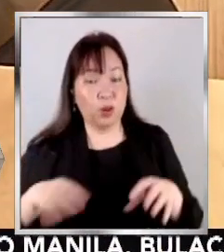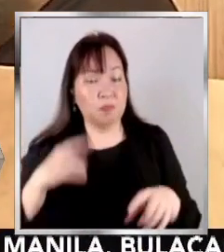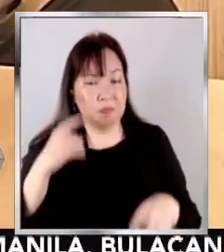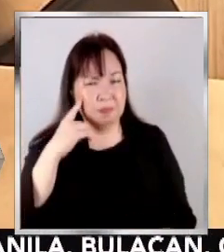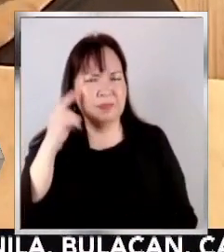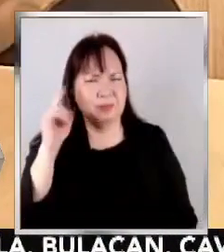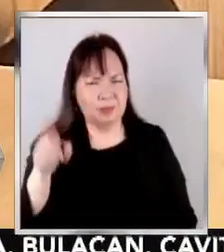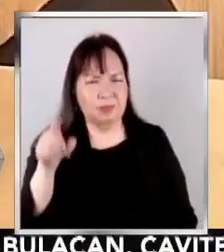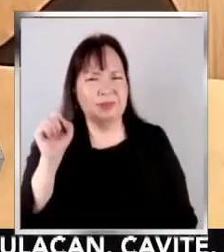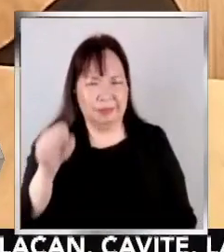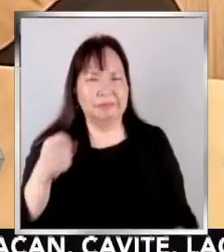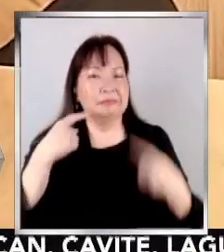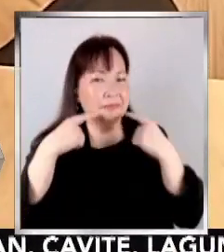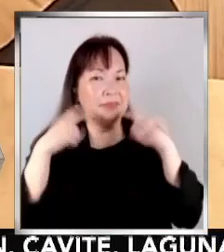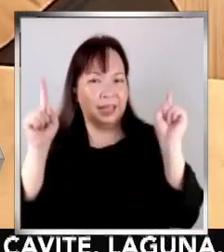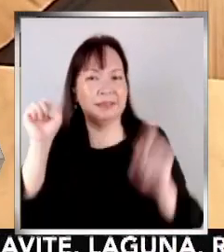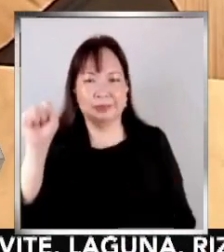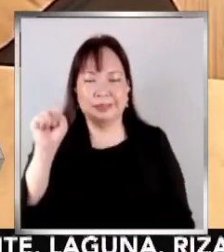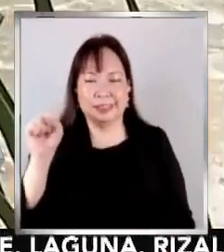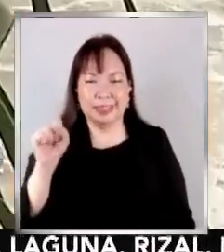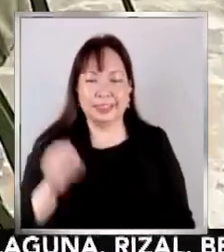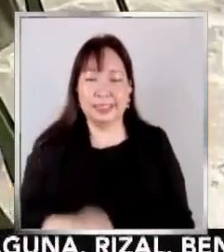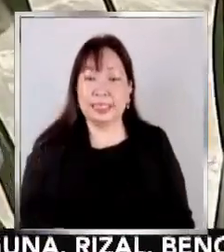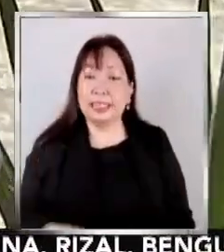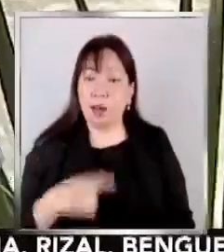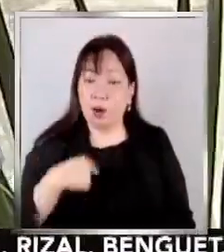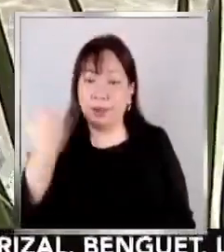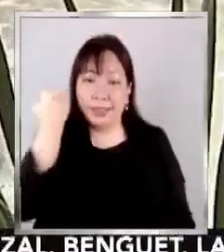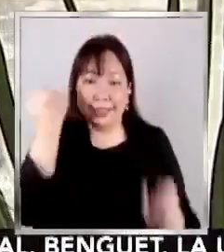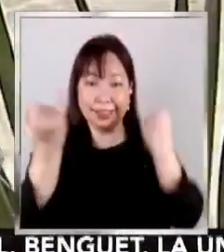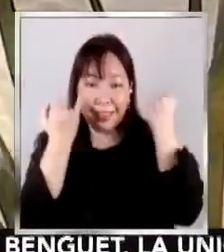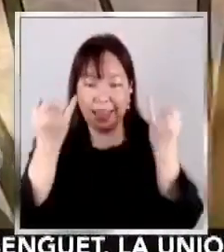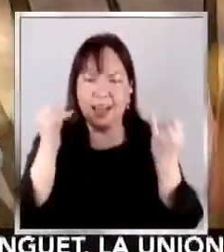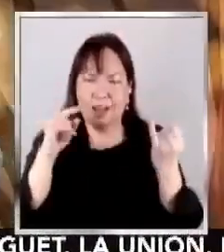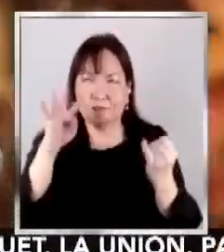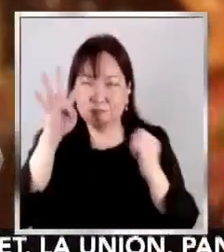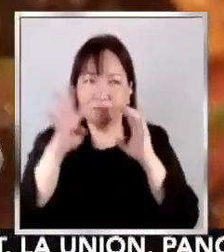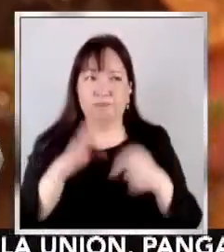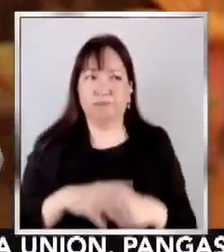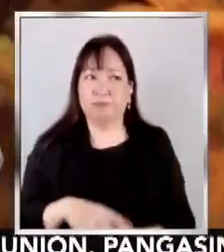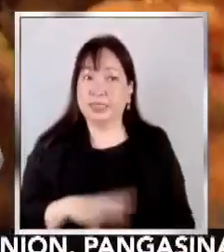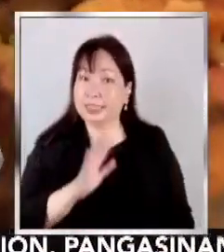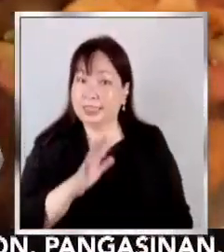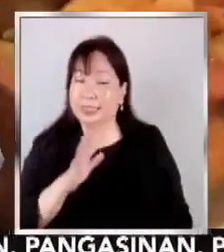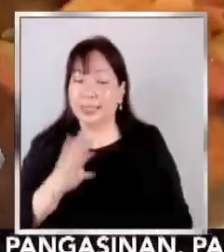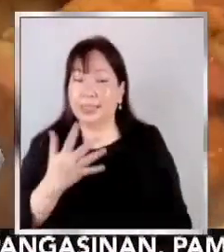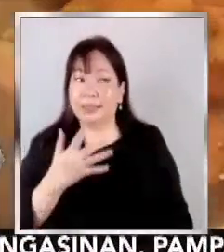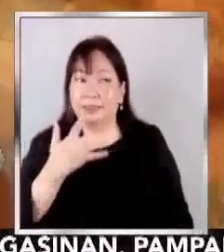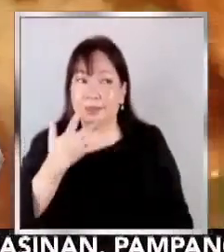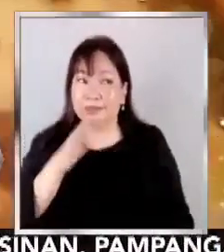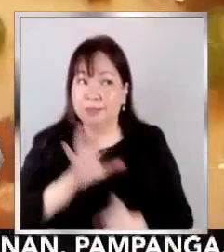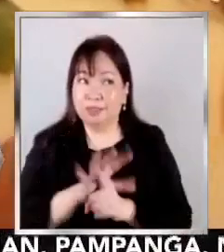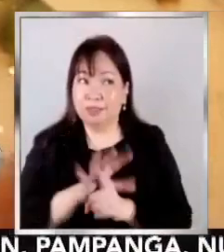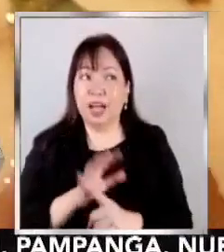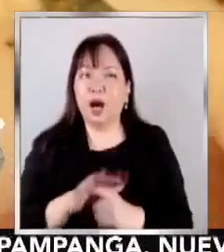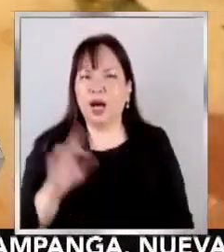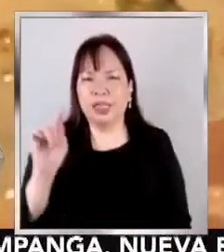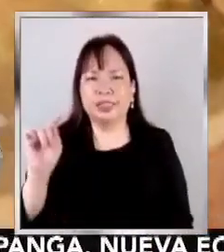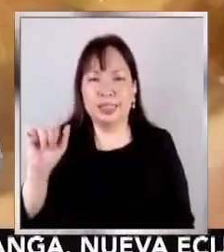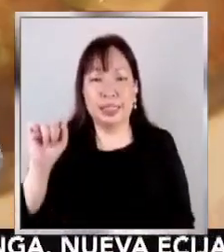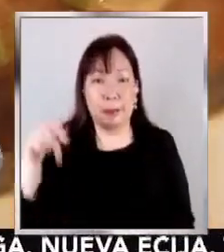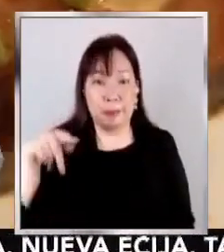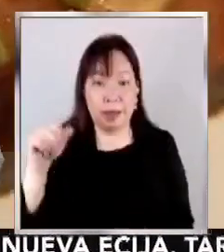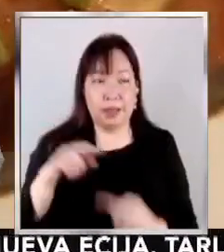bubunga yun. I always try to innovate. Specialty na David ang binabalik-balikang tapa, tosino at iba